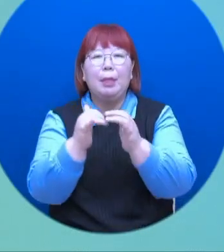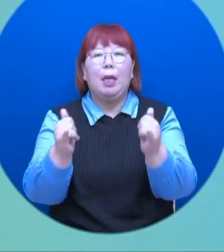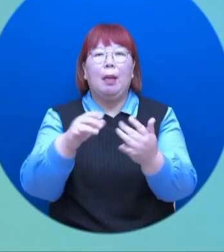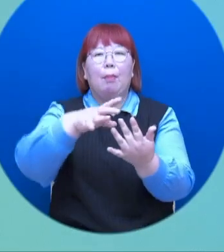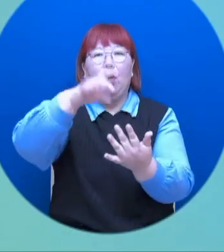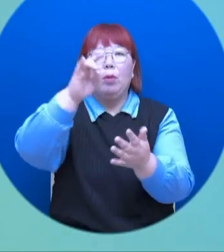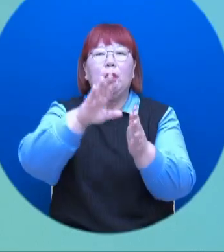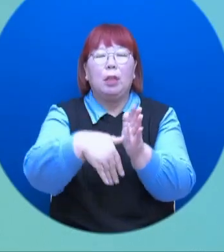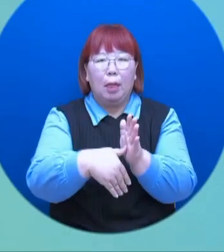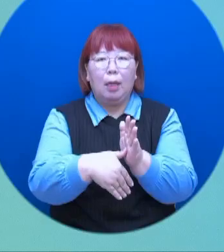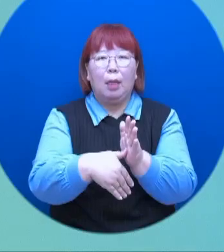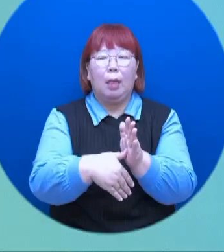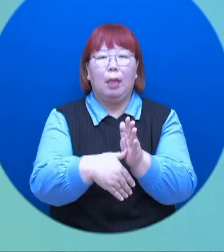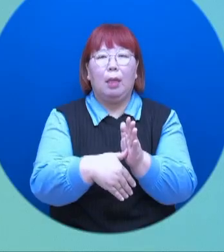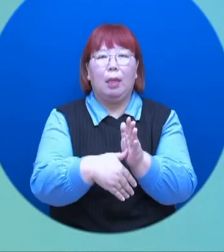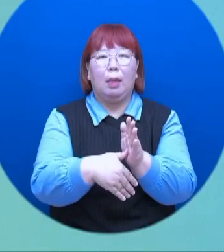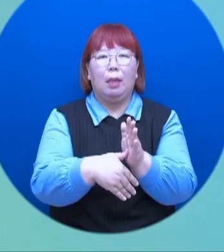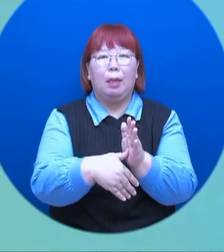사람이 누구?